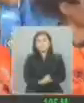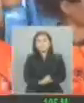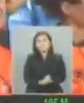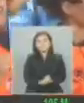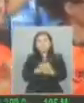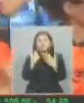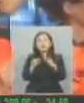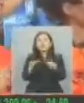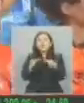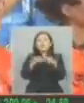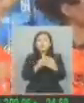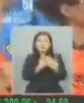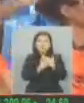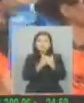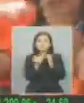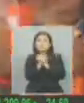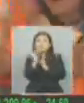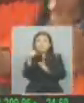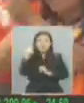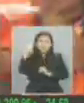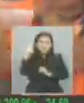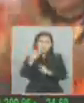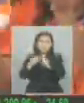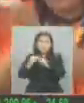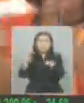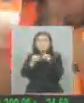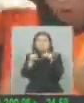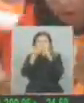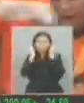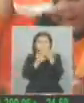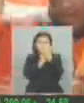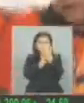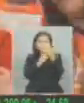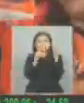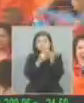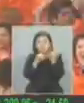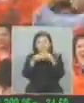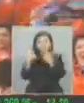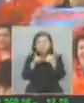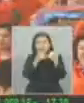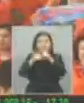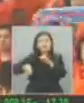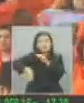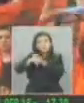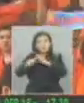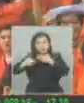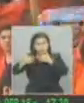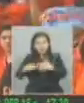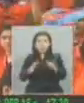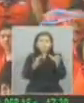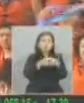นการเชียร์ทีมรักของบรรดาสาวๆก็ปฏิเสธไม่ได้ว่าเป็นสีสันเรียกความสนใจนอกเหนือจากเกมการแข่งขันอันเร้าใจในสนาม